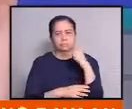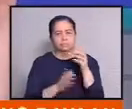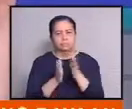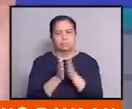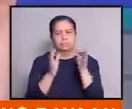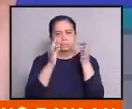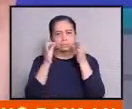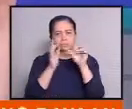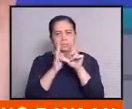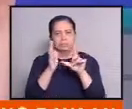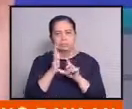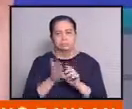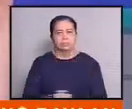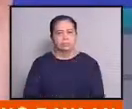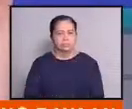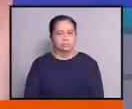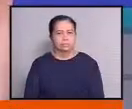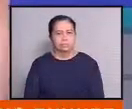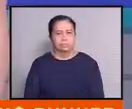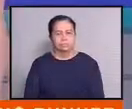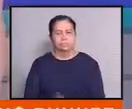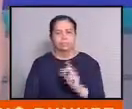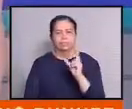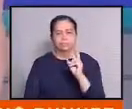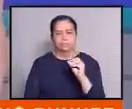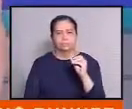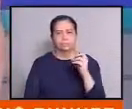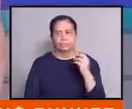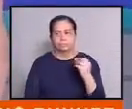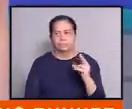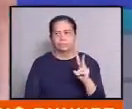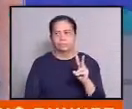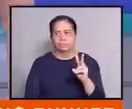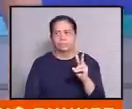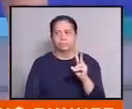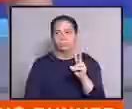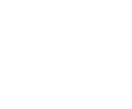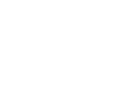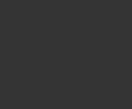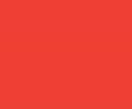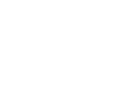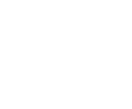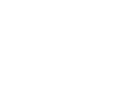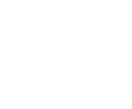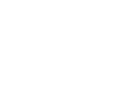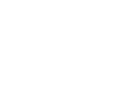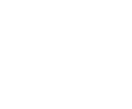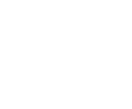Comprehensive Dangerous Drugs Act of 2002.